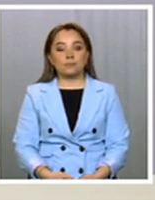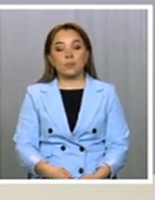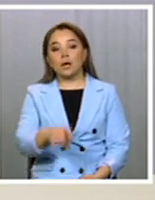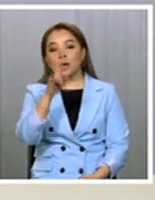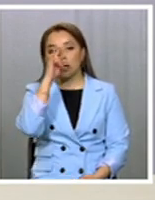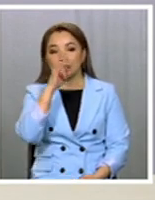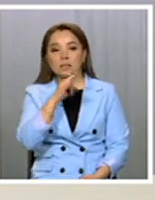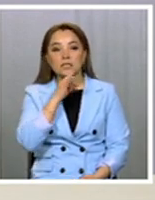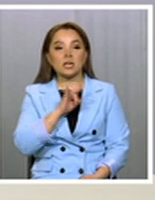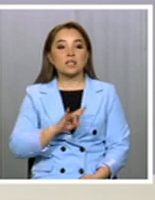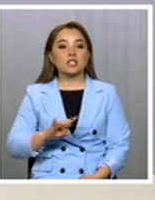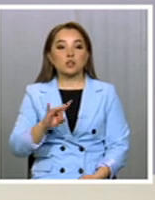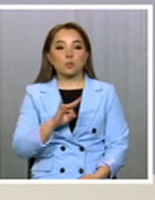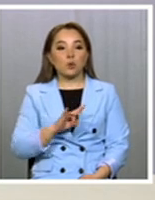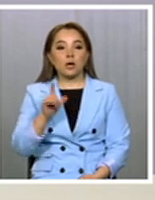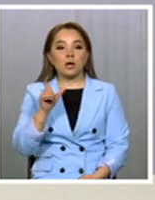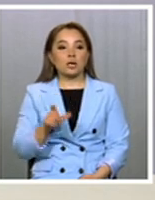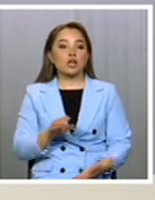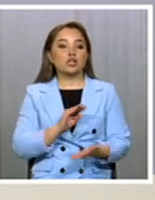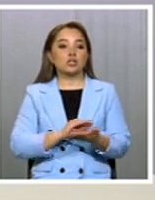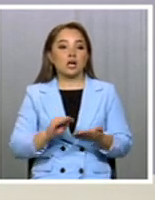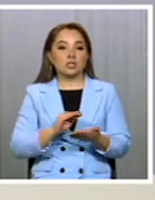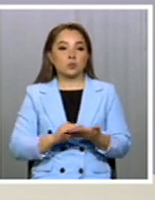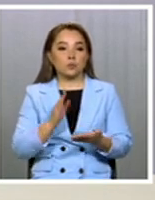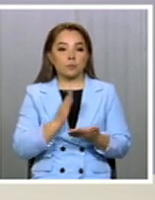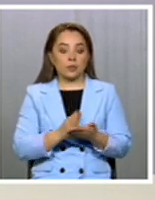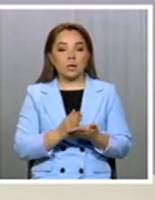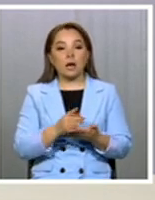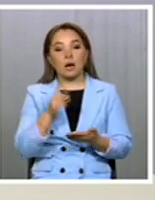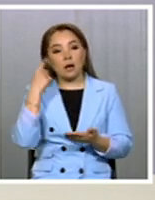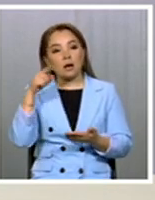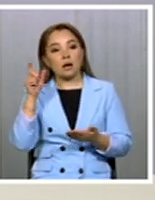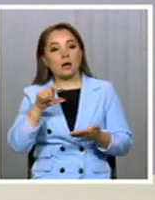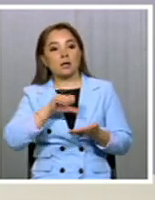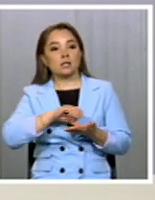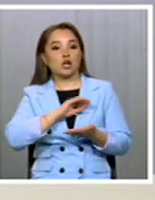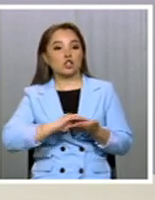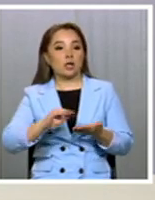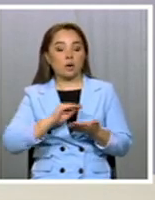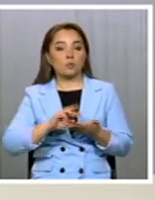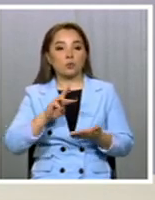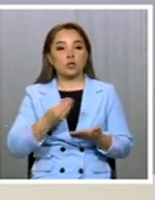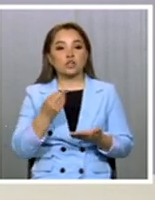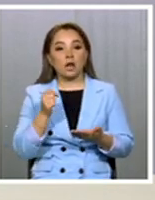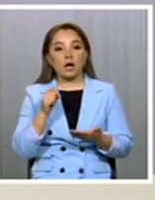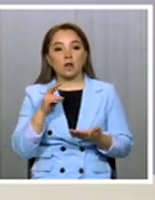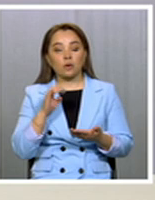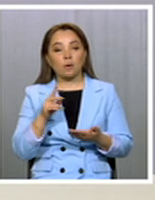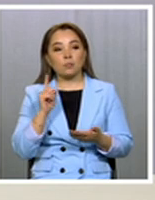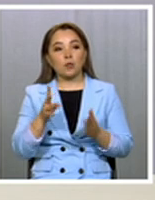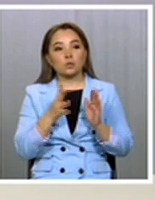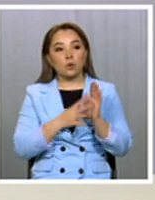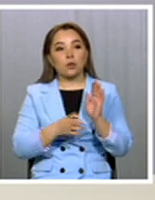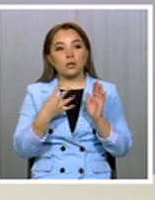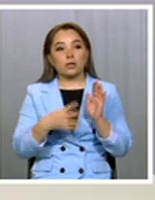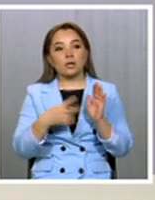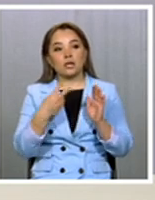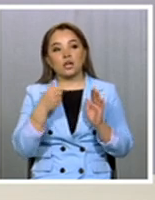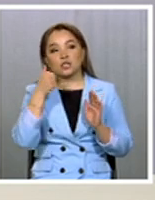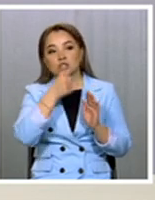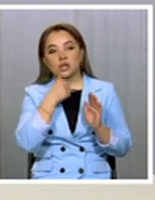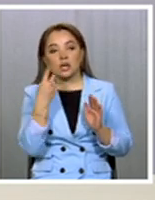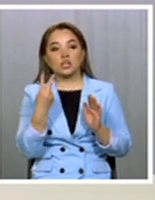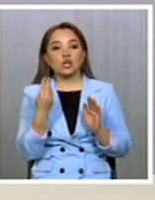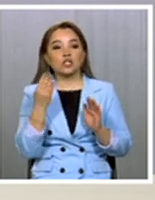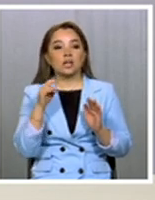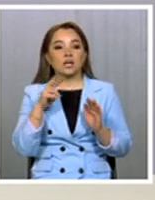Қазақстан Республикасының халық жазушысы. Ақын Мұхтар Шаханов 1942 жылы 2